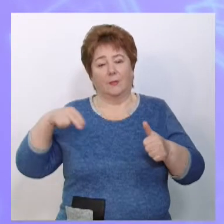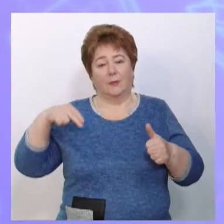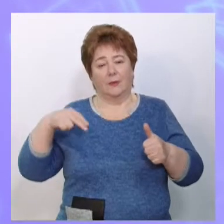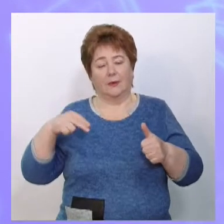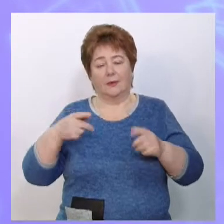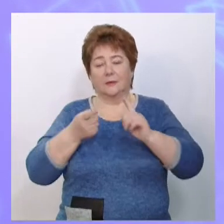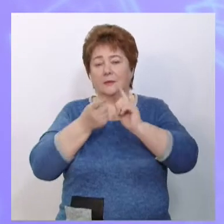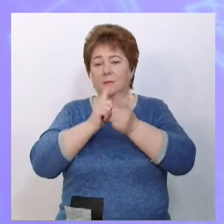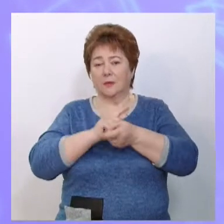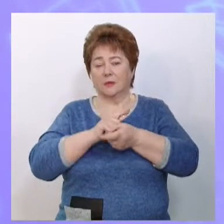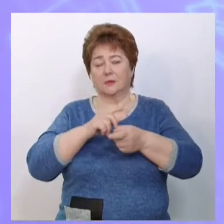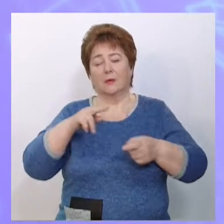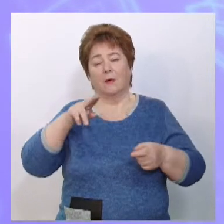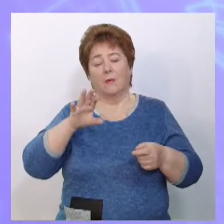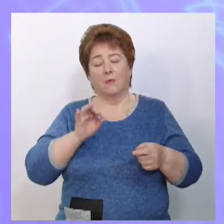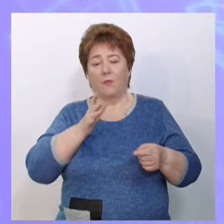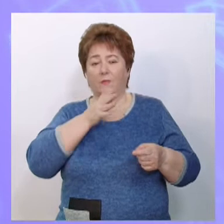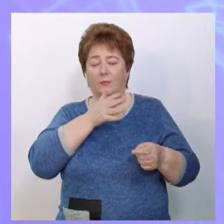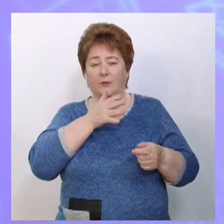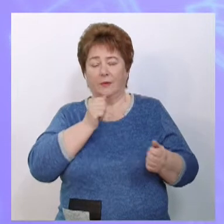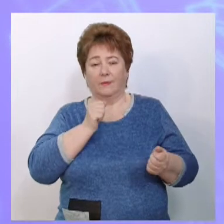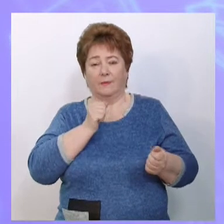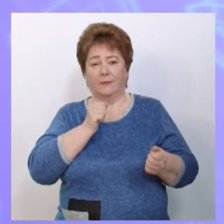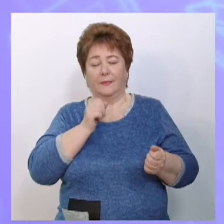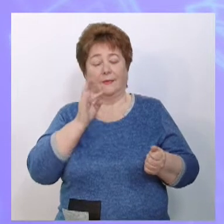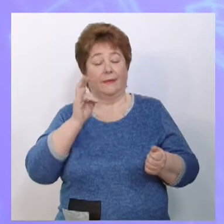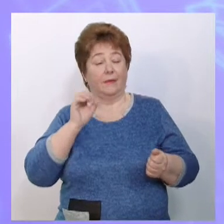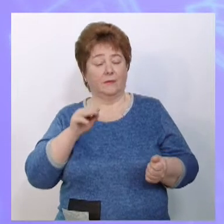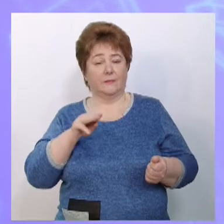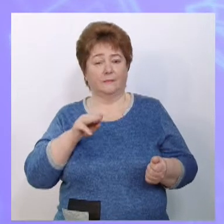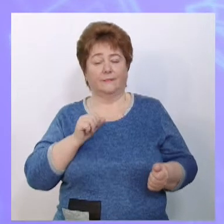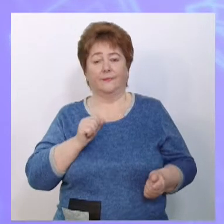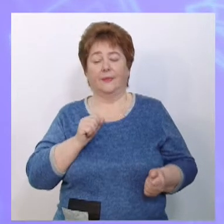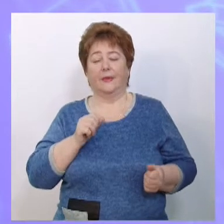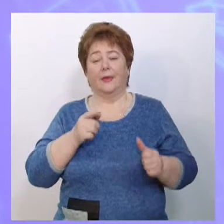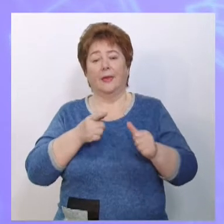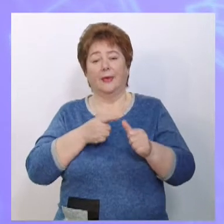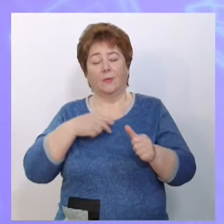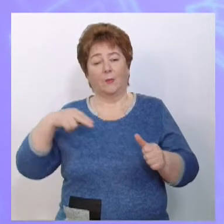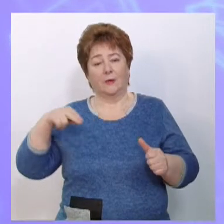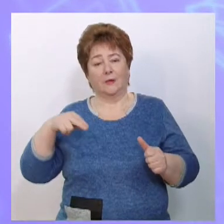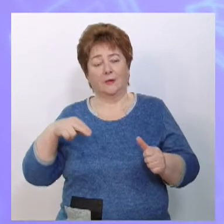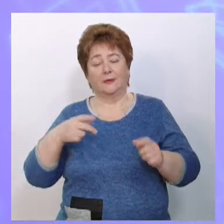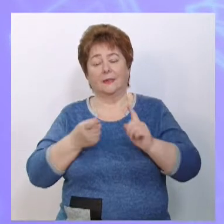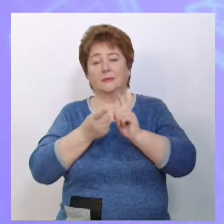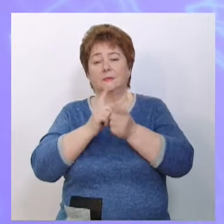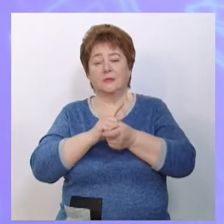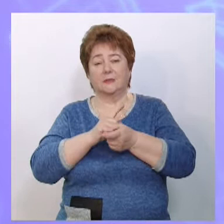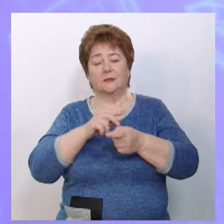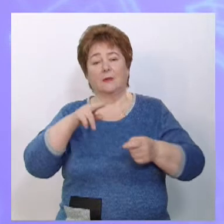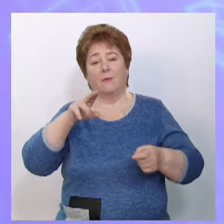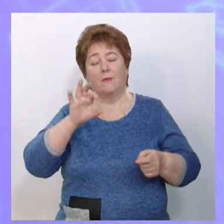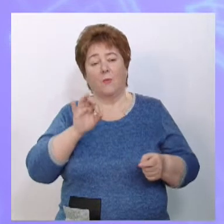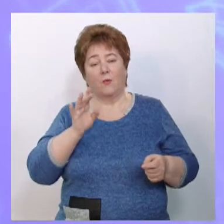прилагательное изменяется по временам. Нет. Имя прилагательное изменяется